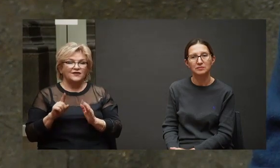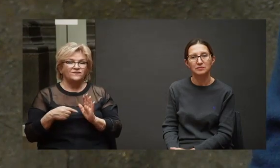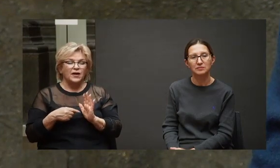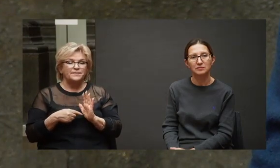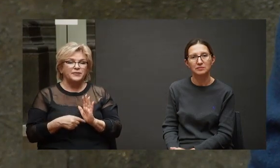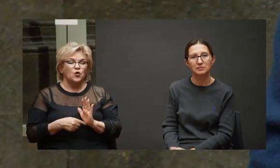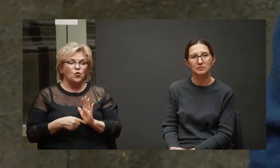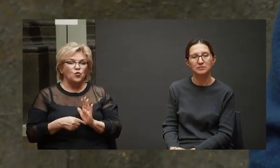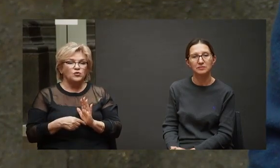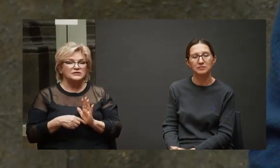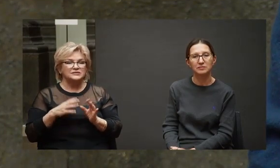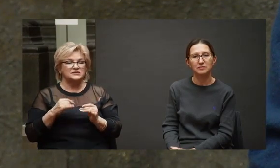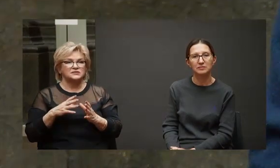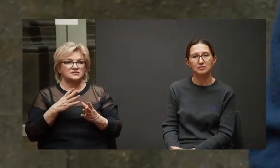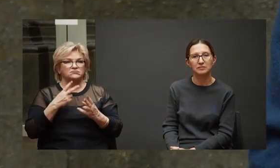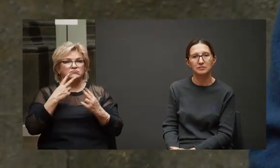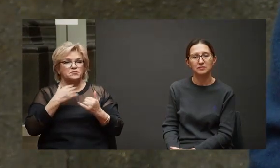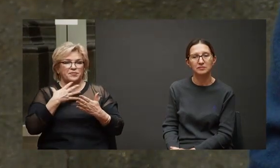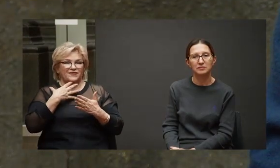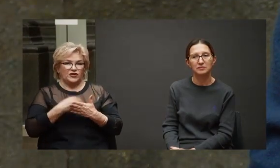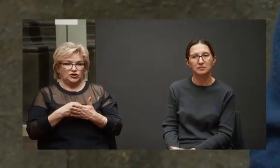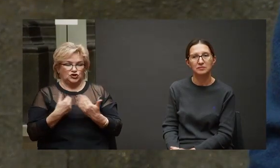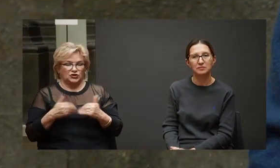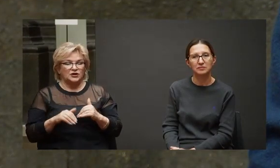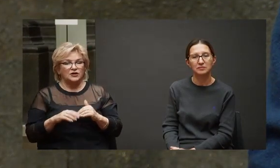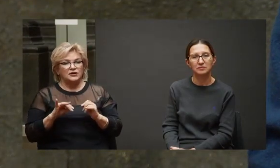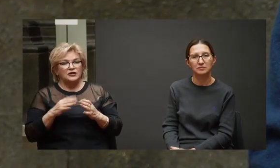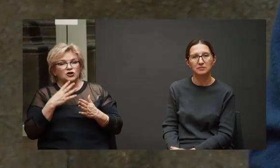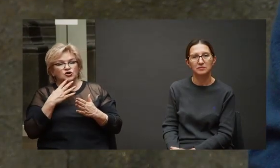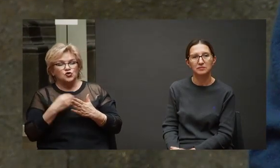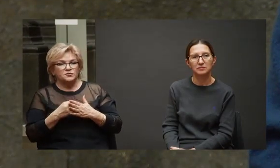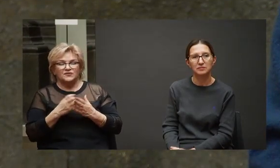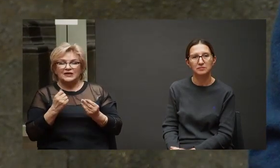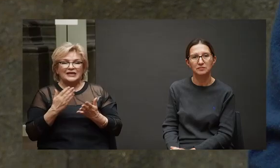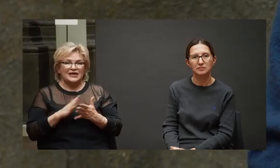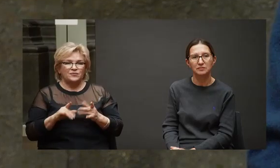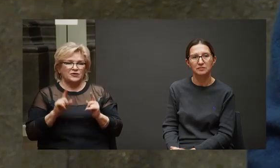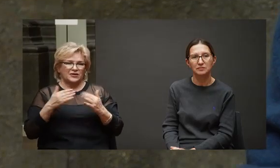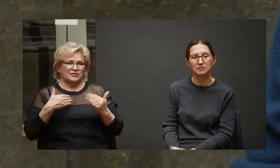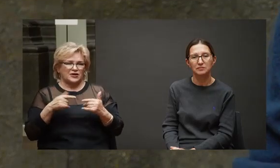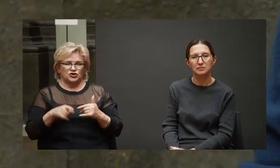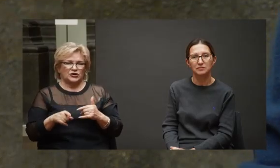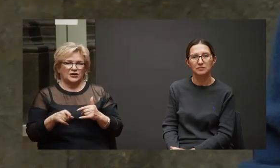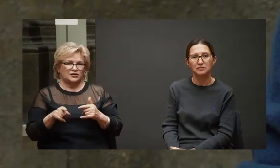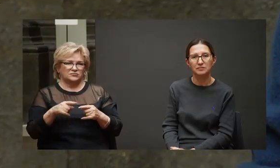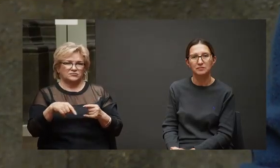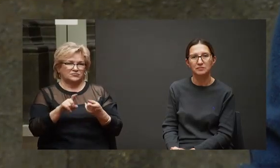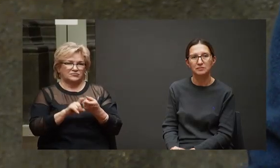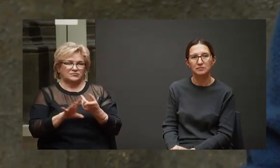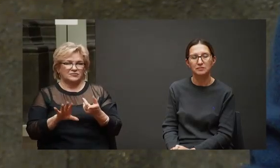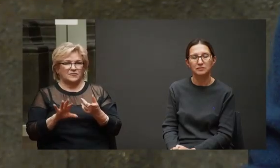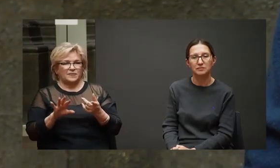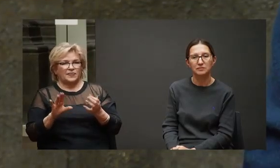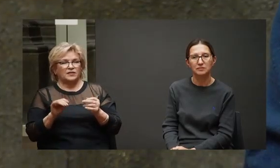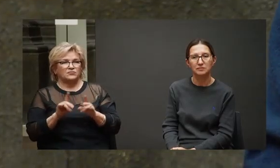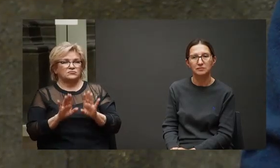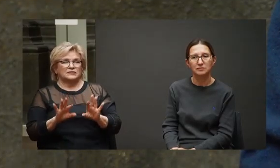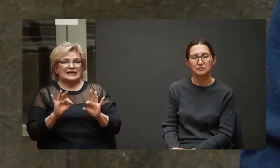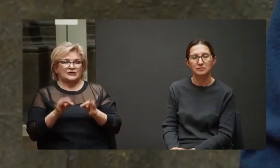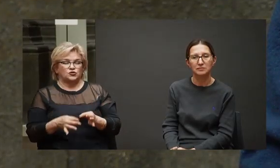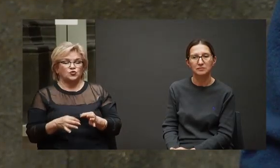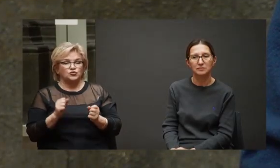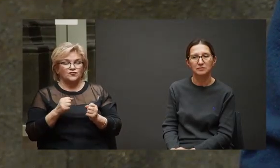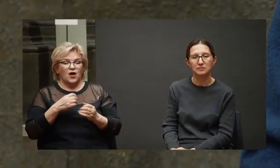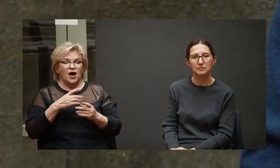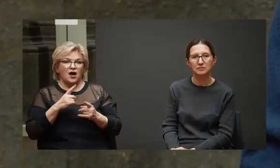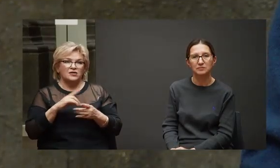вопрос установок, привычек и, собственно, не имеющий даже отношения как к таковому, к искусству,